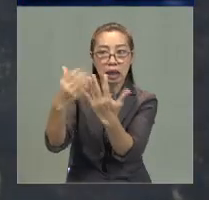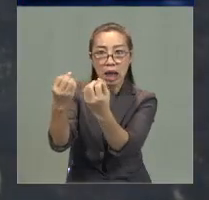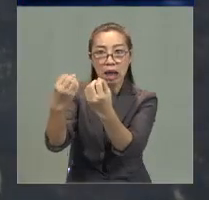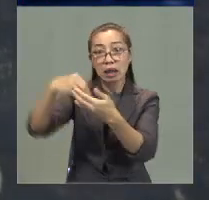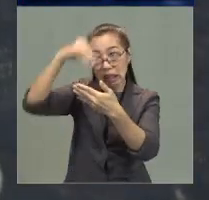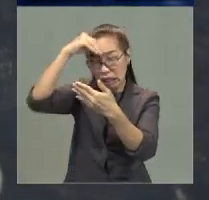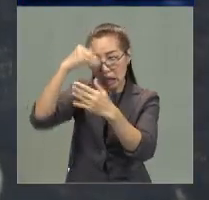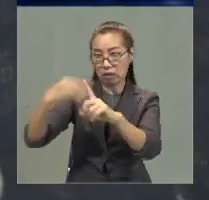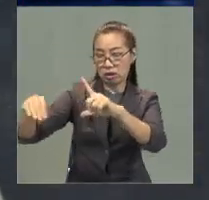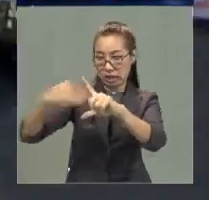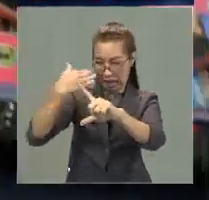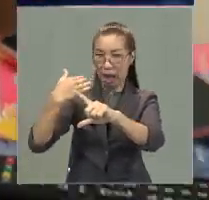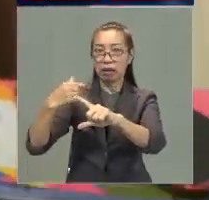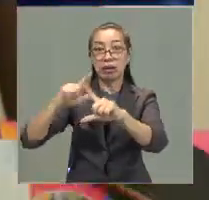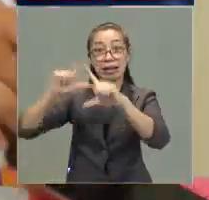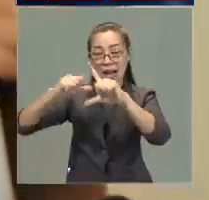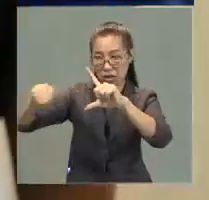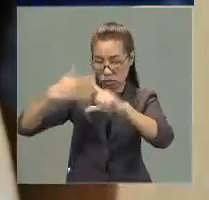คุณครูจะแจ้งตารางสอนแล้วก็ส่งมาทาง LINE